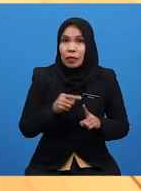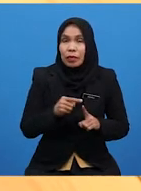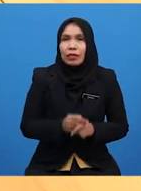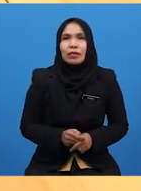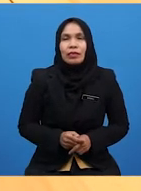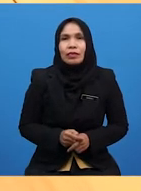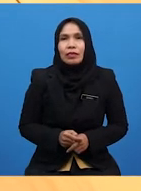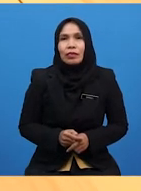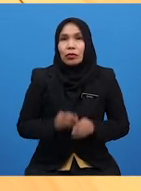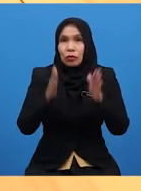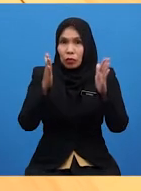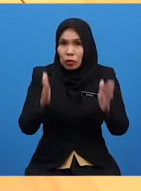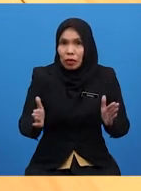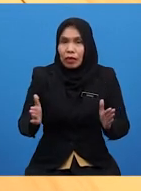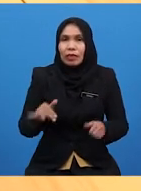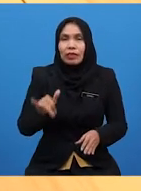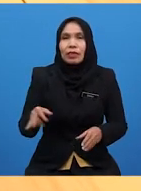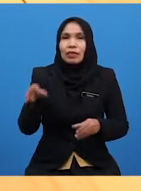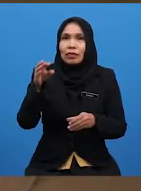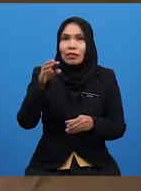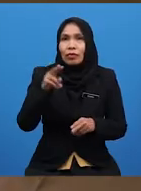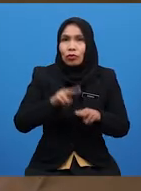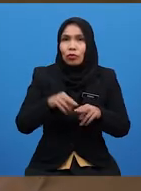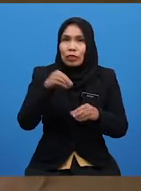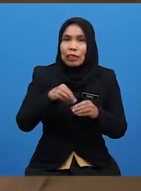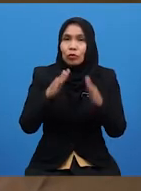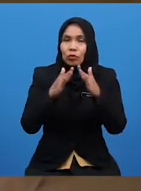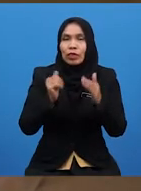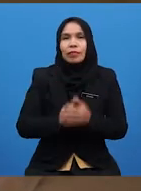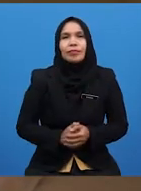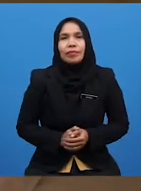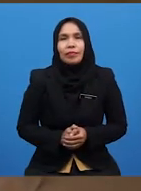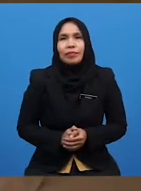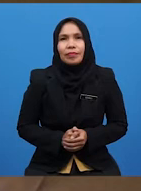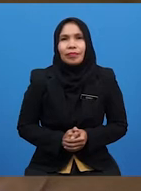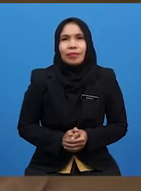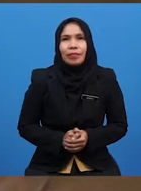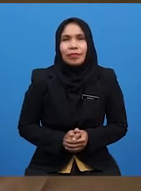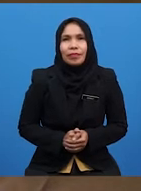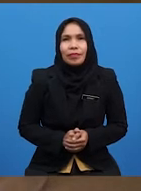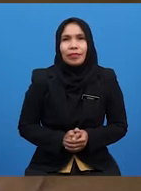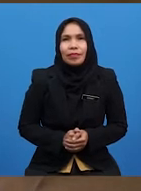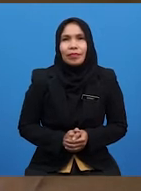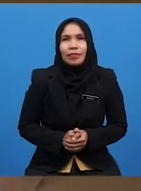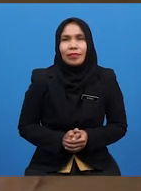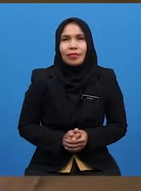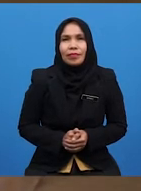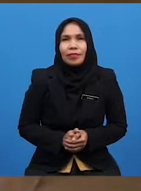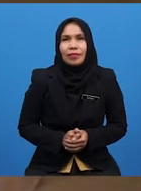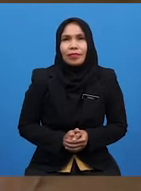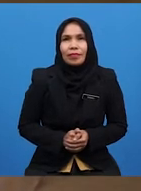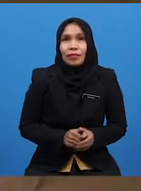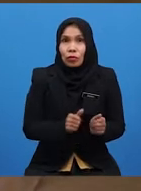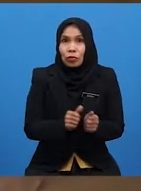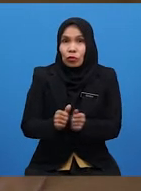dalaman dalam mereka bentuk ruang dan menyusun atur kelengkapan Edi rumah ini telah